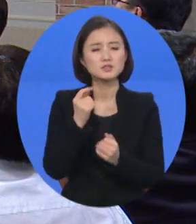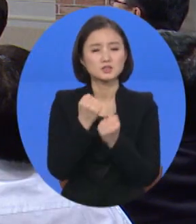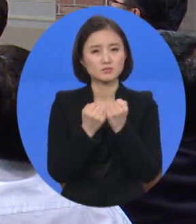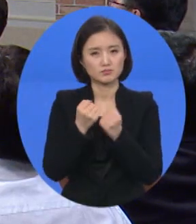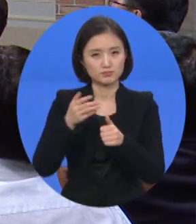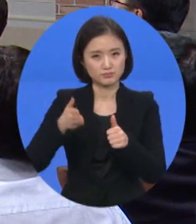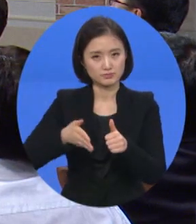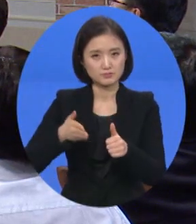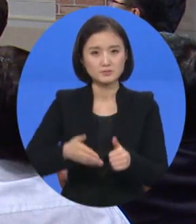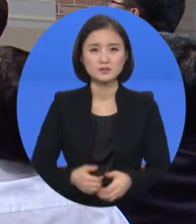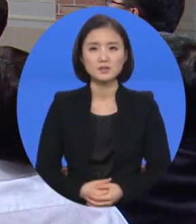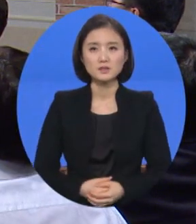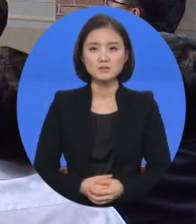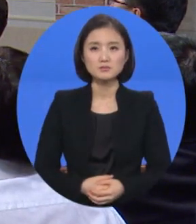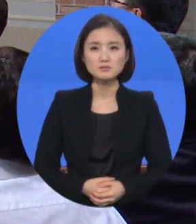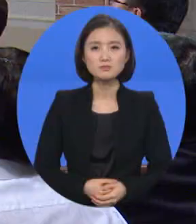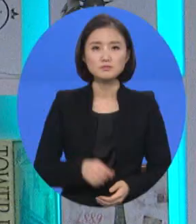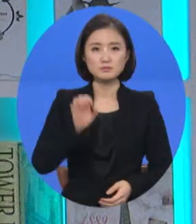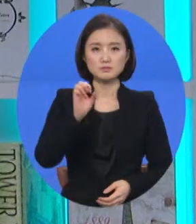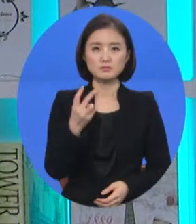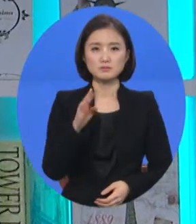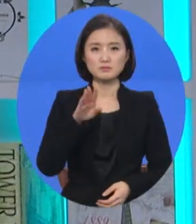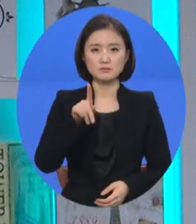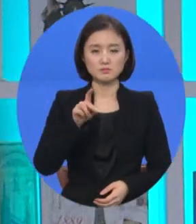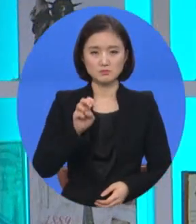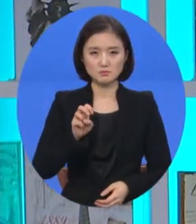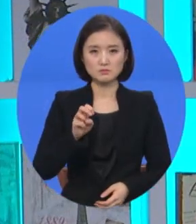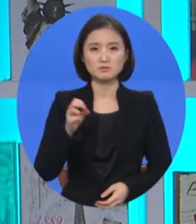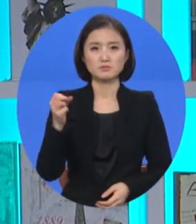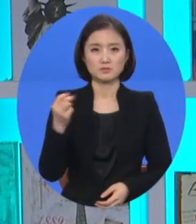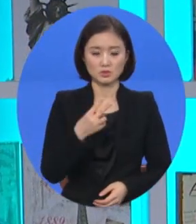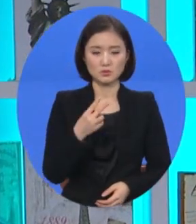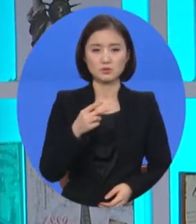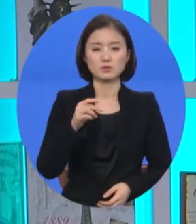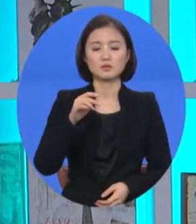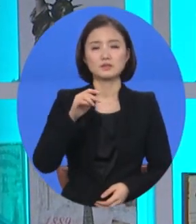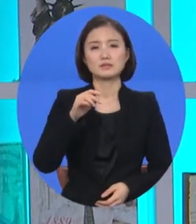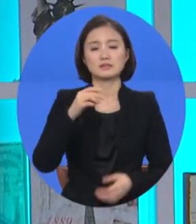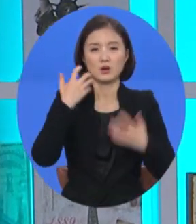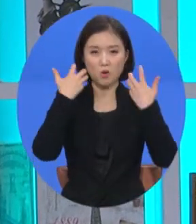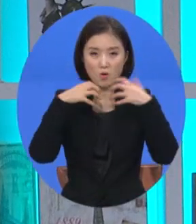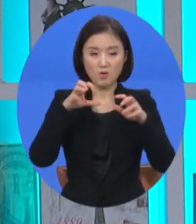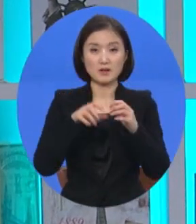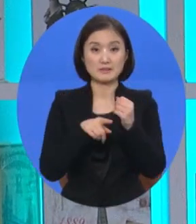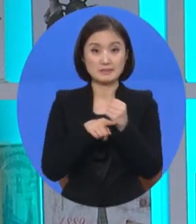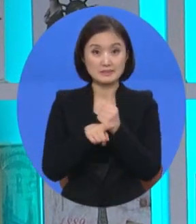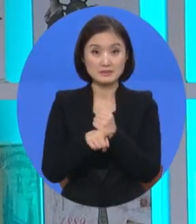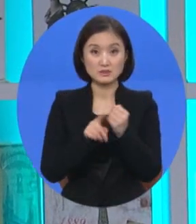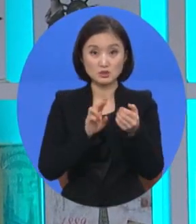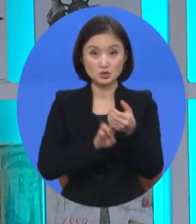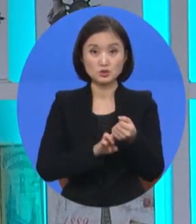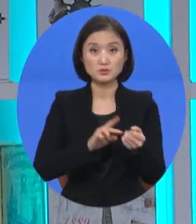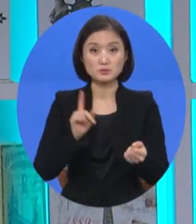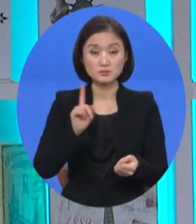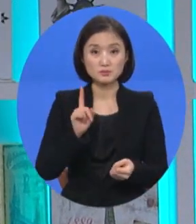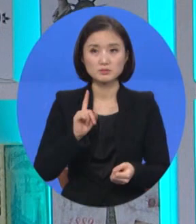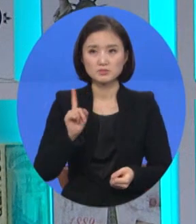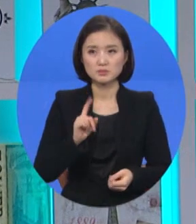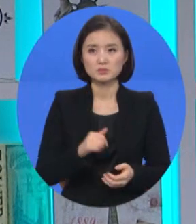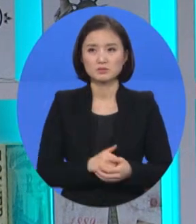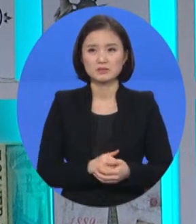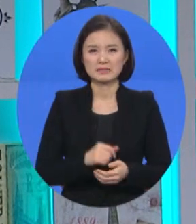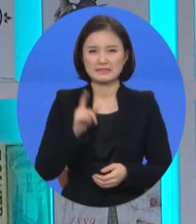호랑이나 표범 이 가지고 있는 의미는 벽사의 의미가 굉장히 강합니다 104 란 삿된 기운을